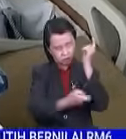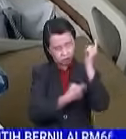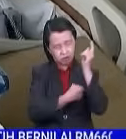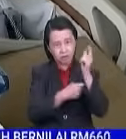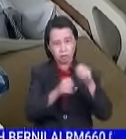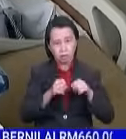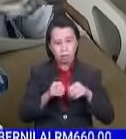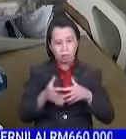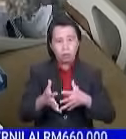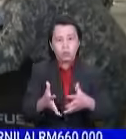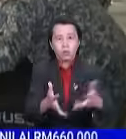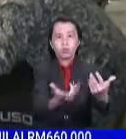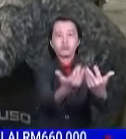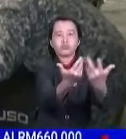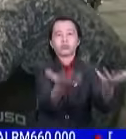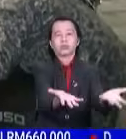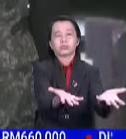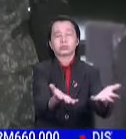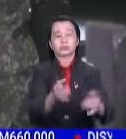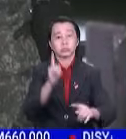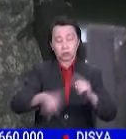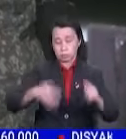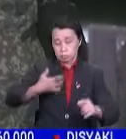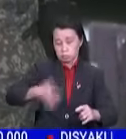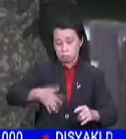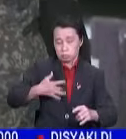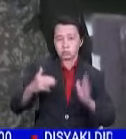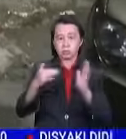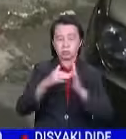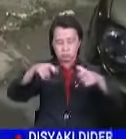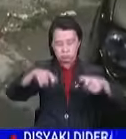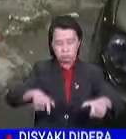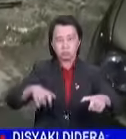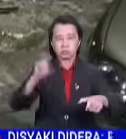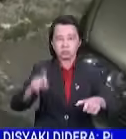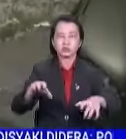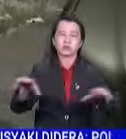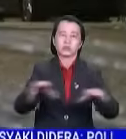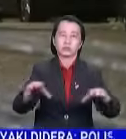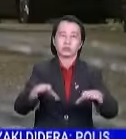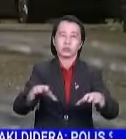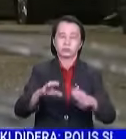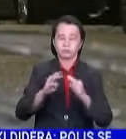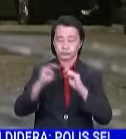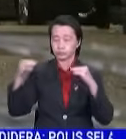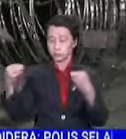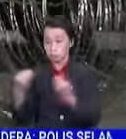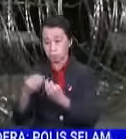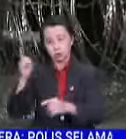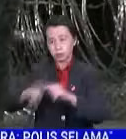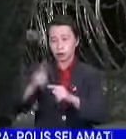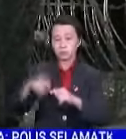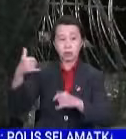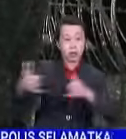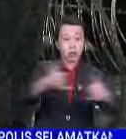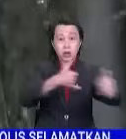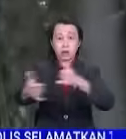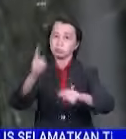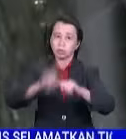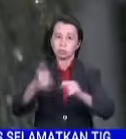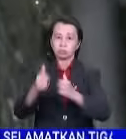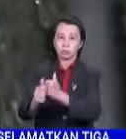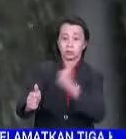dibawa ke semang tidak dinafikan schatten pergerakan memang perlu dilaksanakan di cuaca tidak boleh kesana-sini untuk